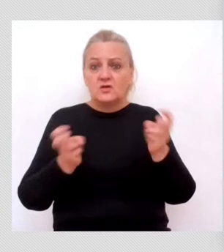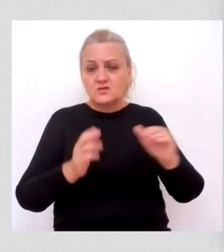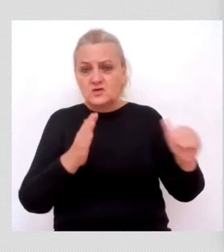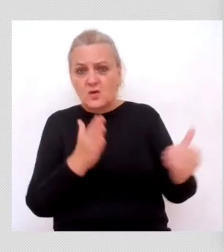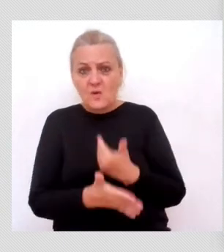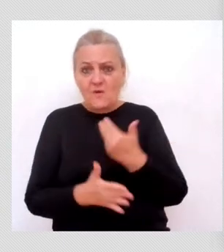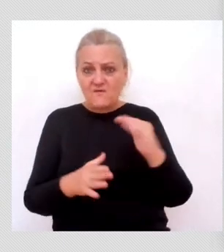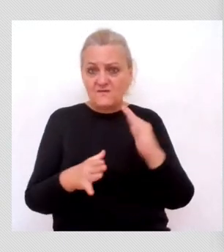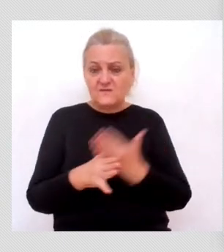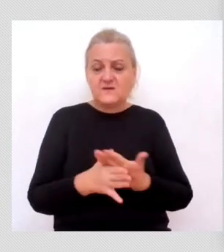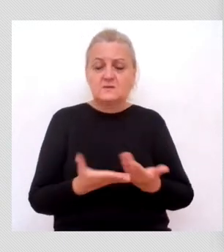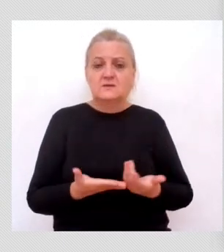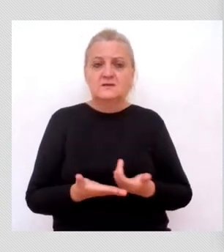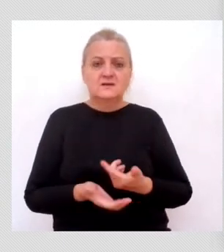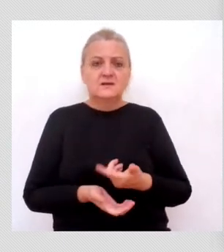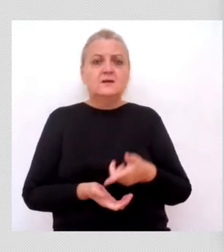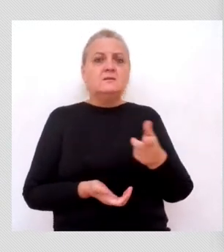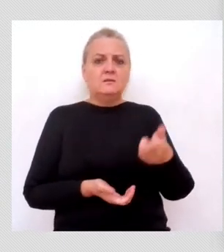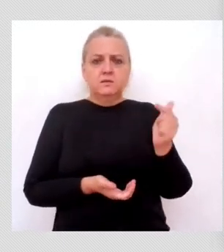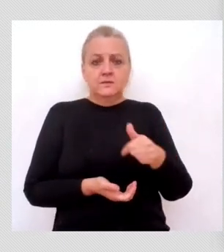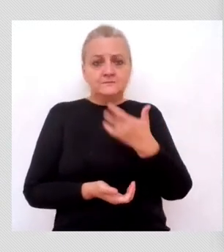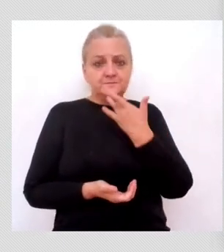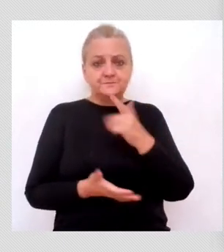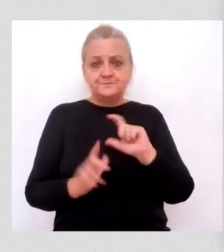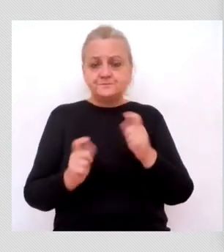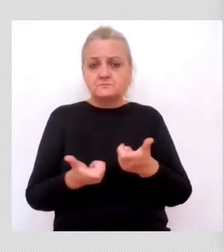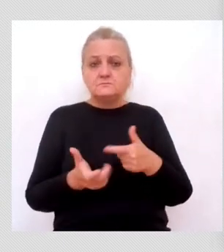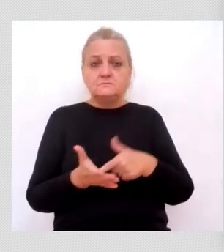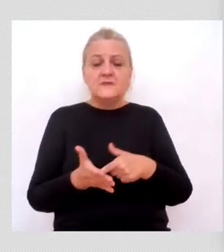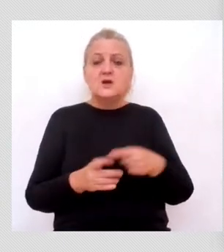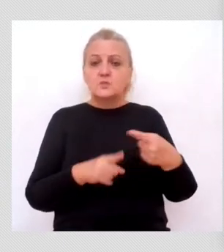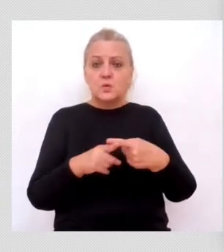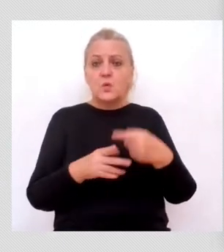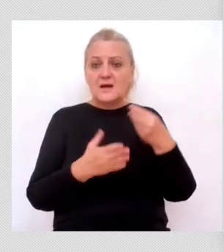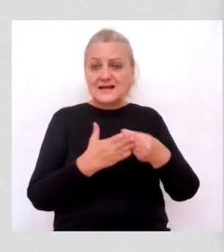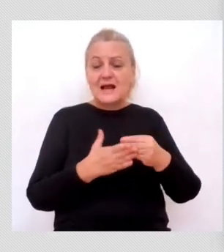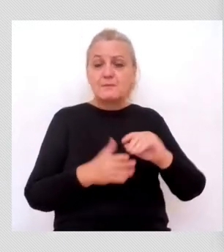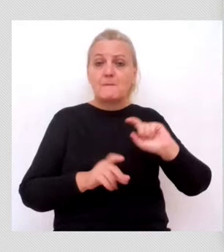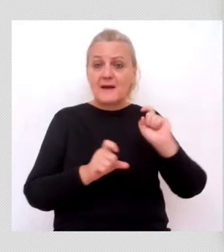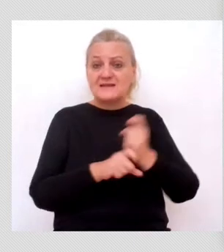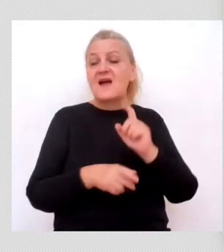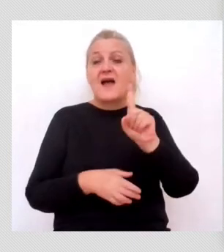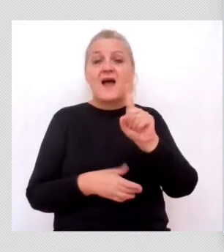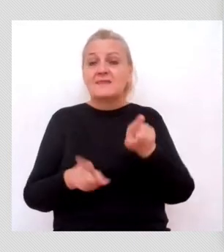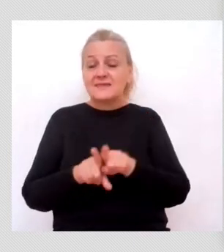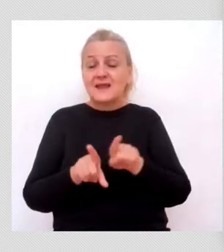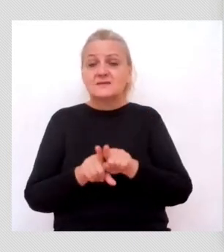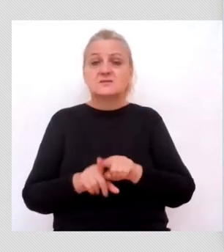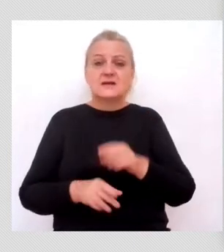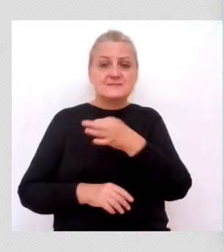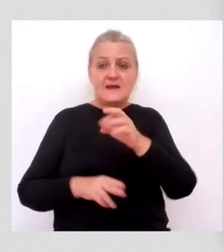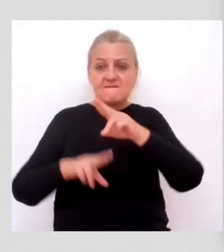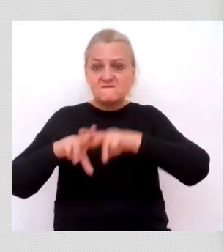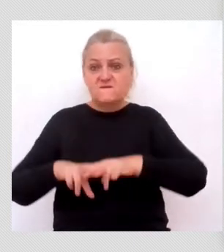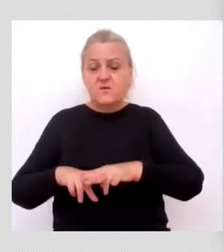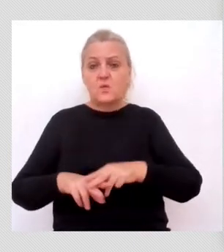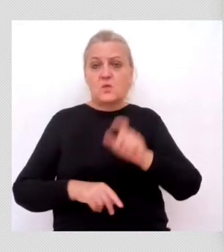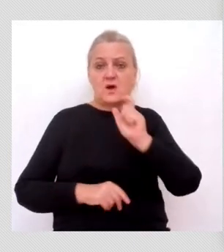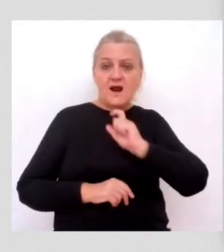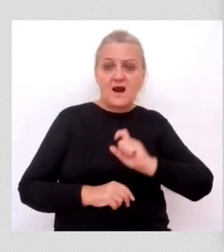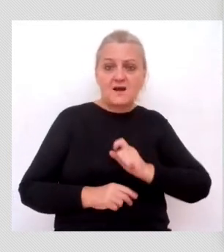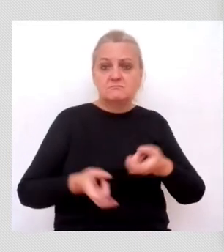podmioty. Właściwie nie powinniśmy już mówić tylko o spółkach Skarbu Państwa, ale różnego rodzaju specjalnych funduszach,